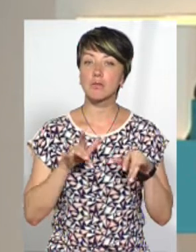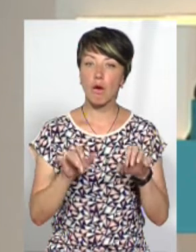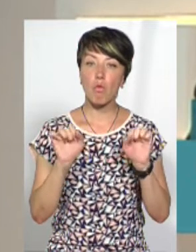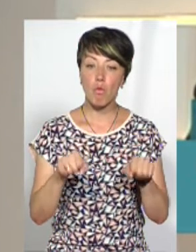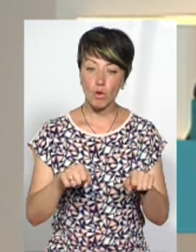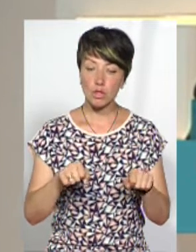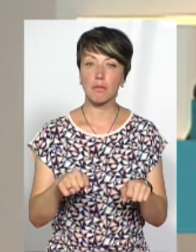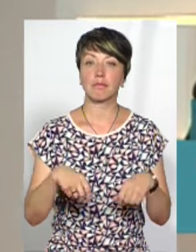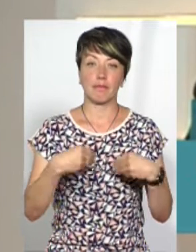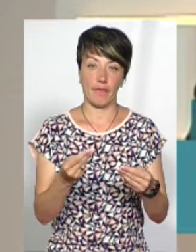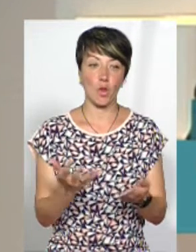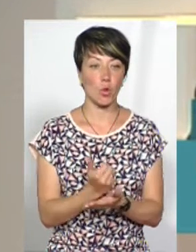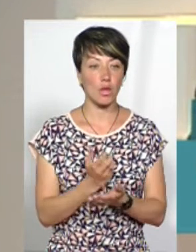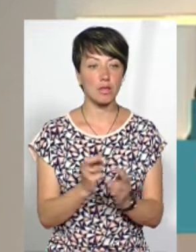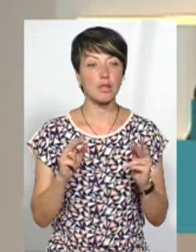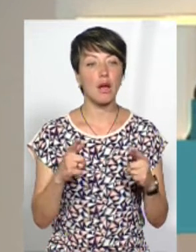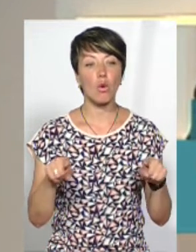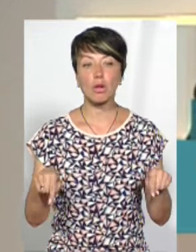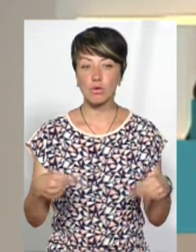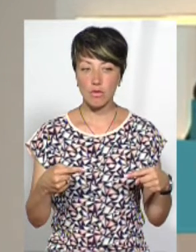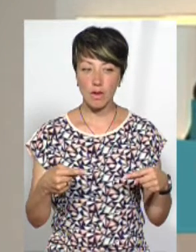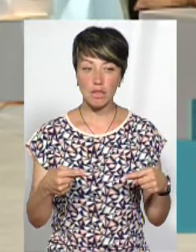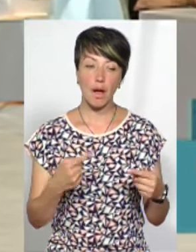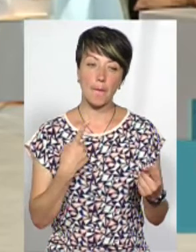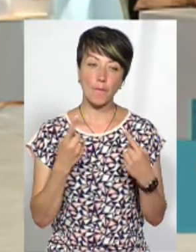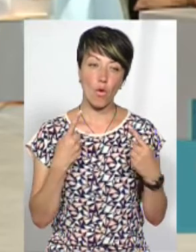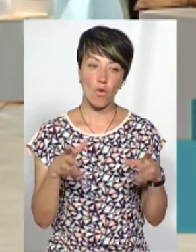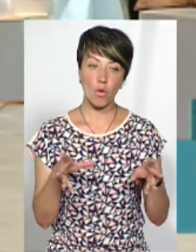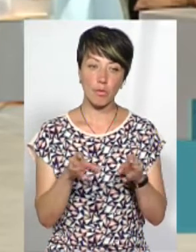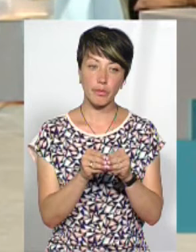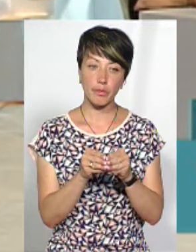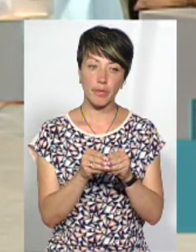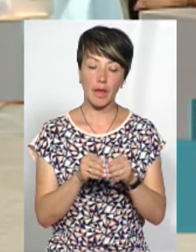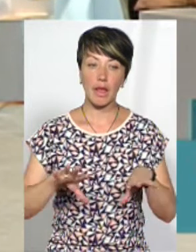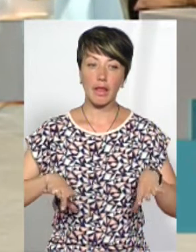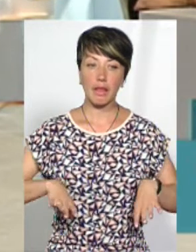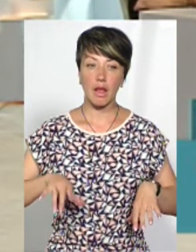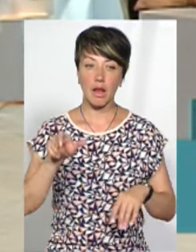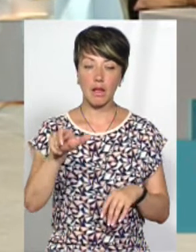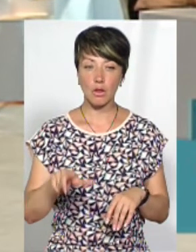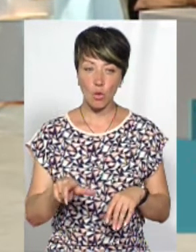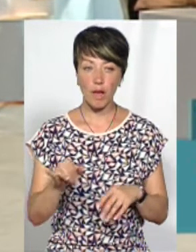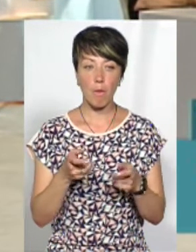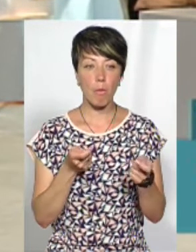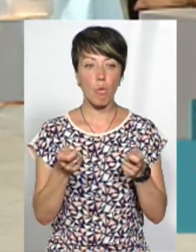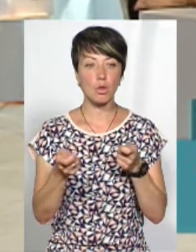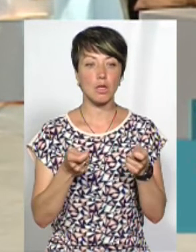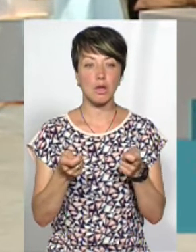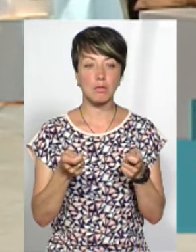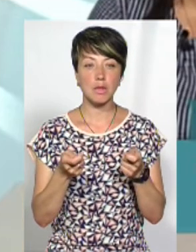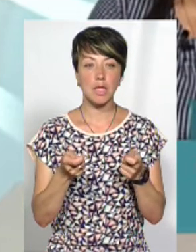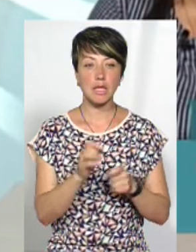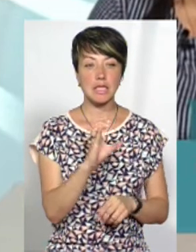може приносити дохід, та як її організувати, поговоримо разом із тренером і модератором «Гаража